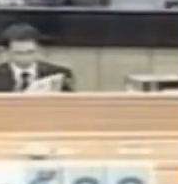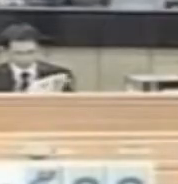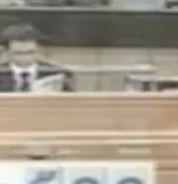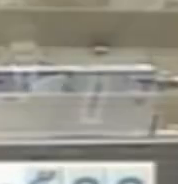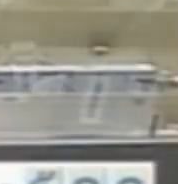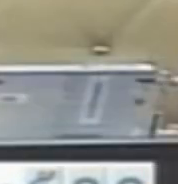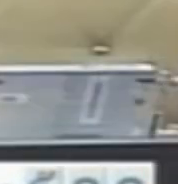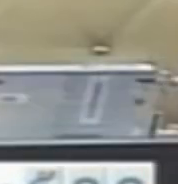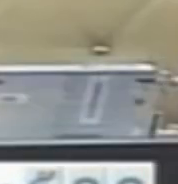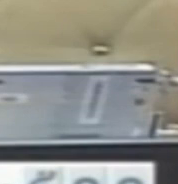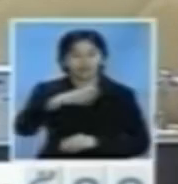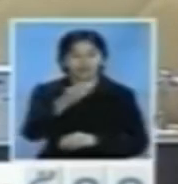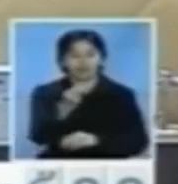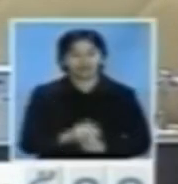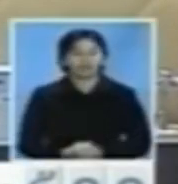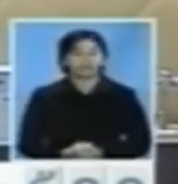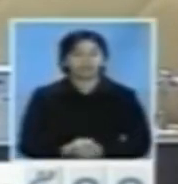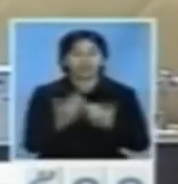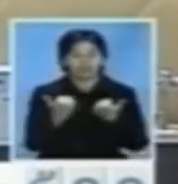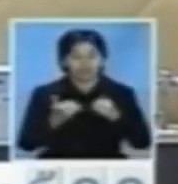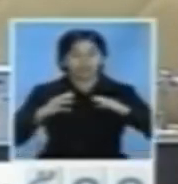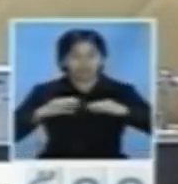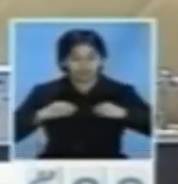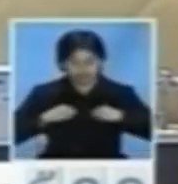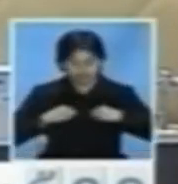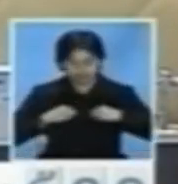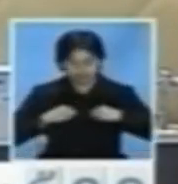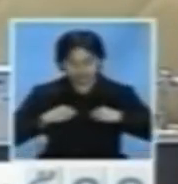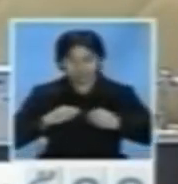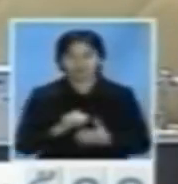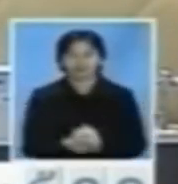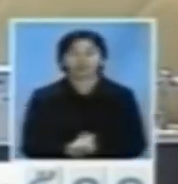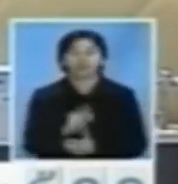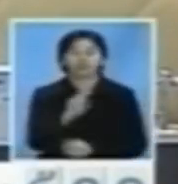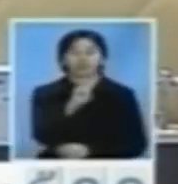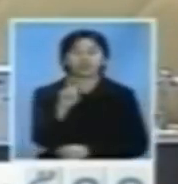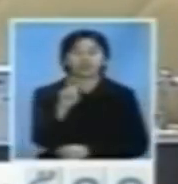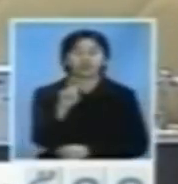ผลการลงคะแนนนะครับเห็นชอบ